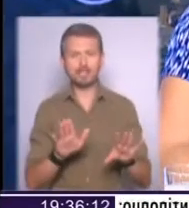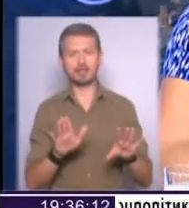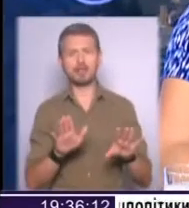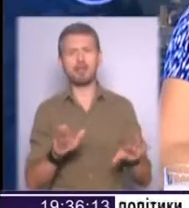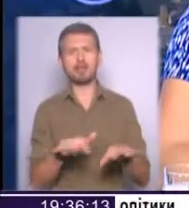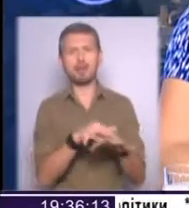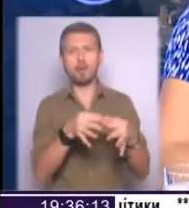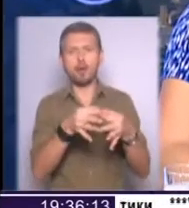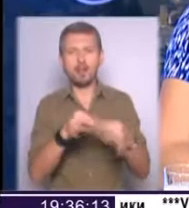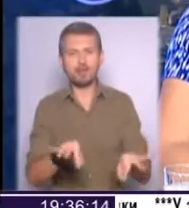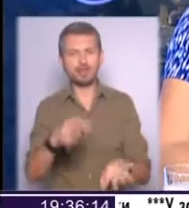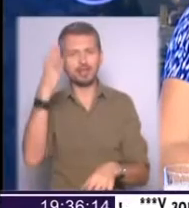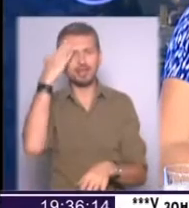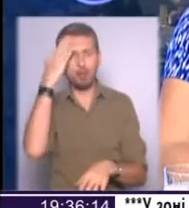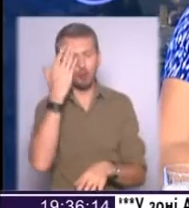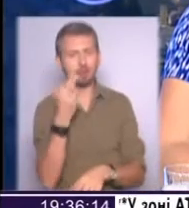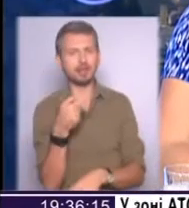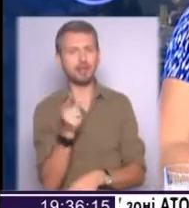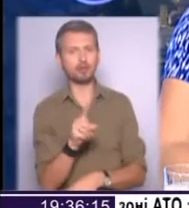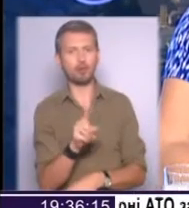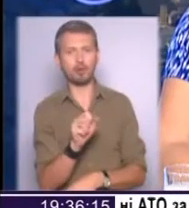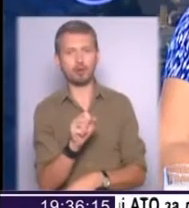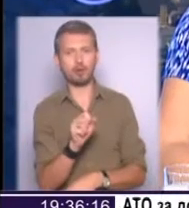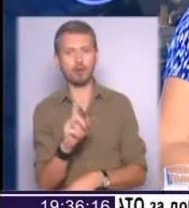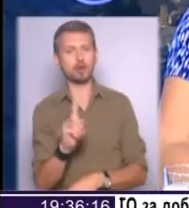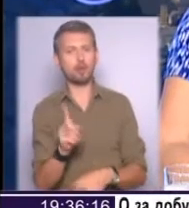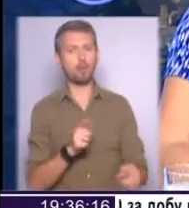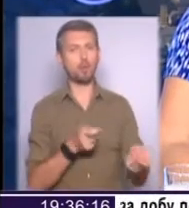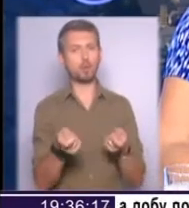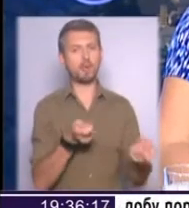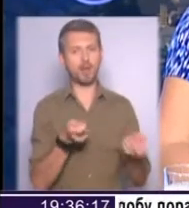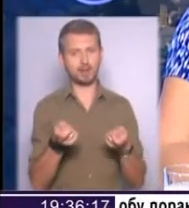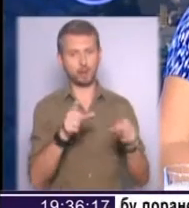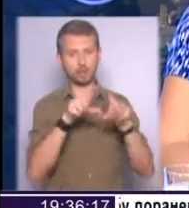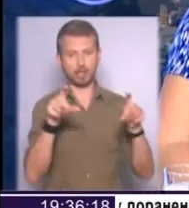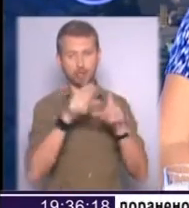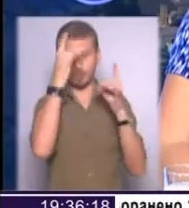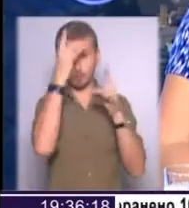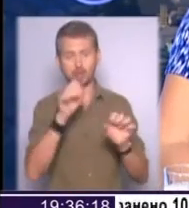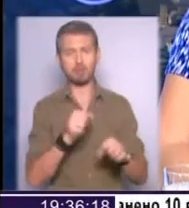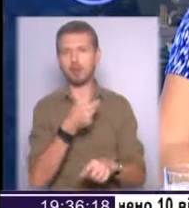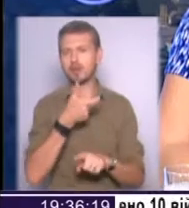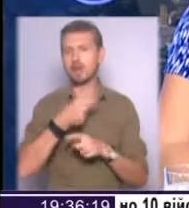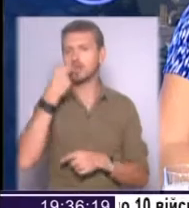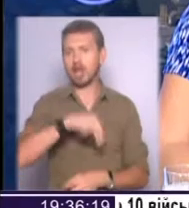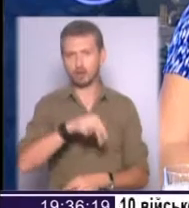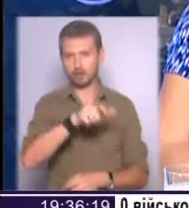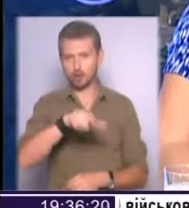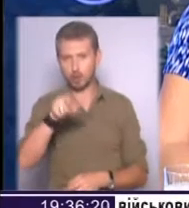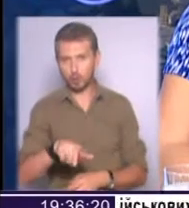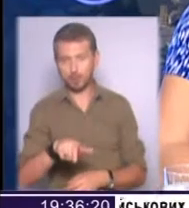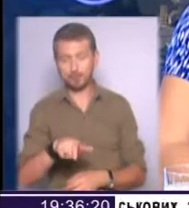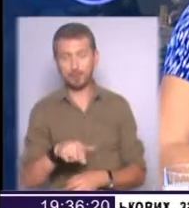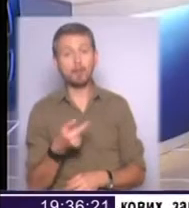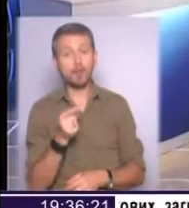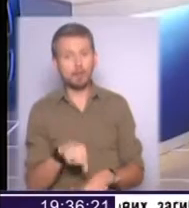демократичні способи для того, аби управляти установами культури могли найякісніші люди. Тому